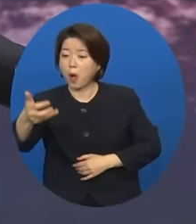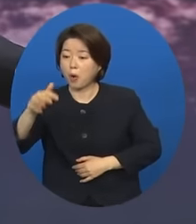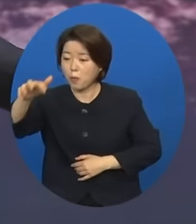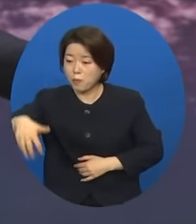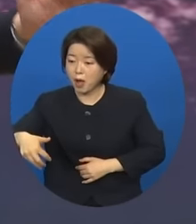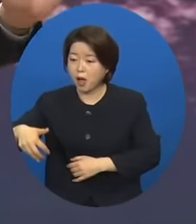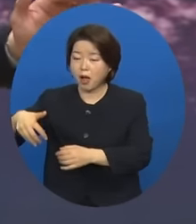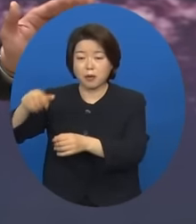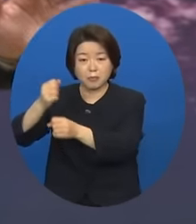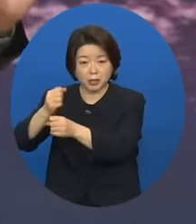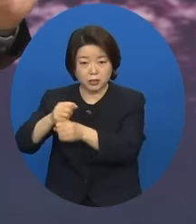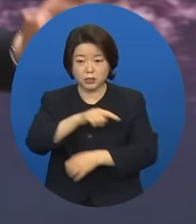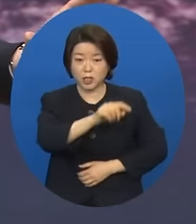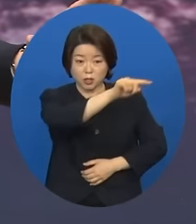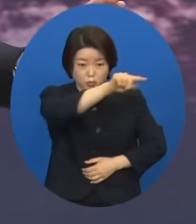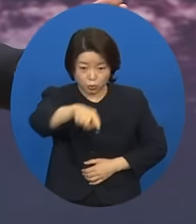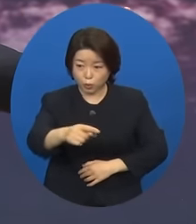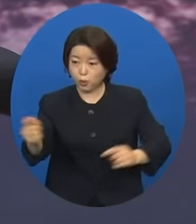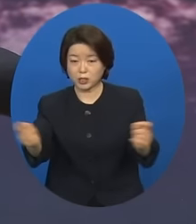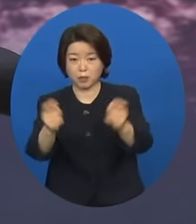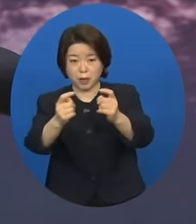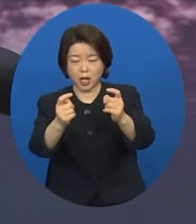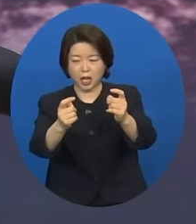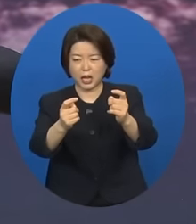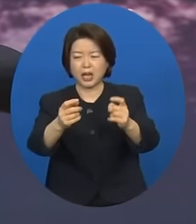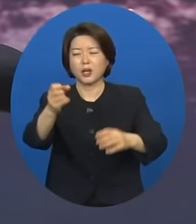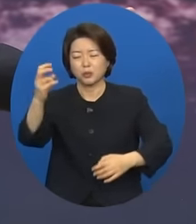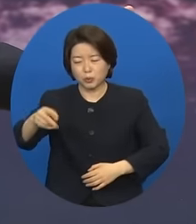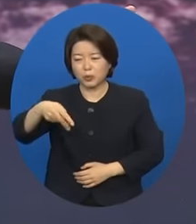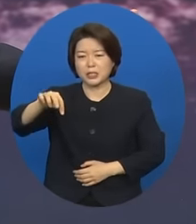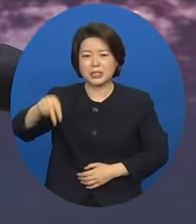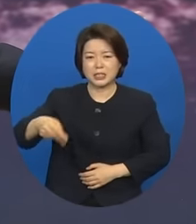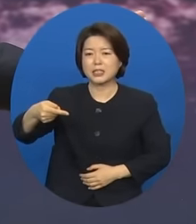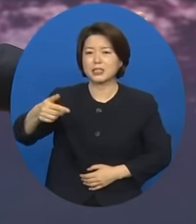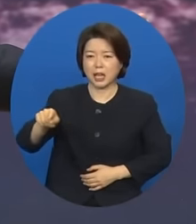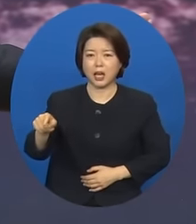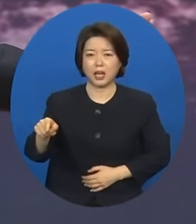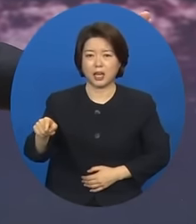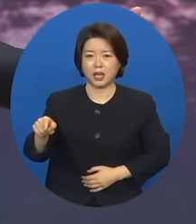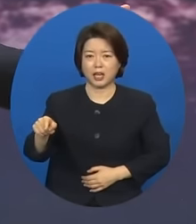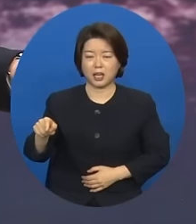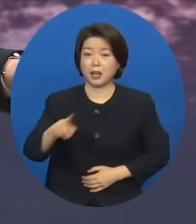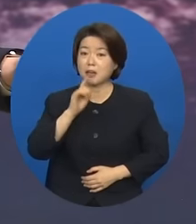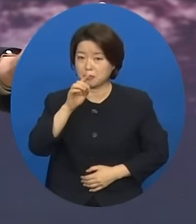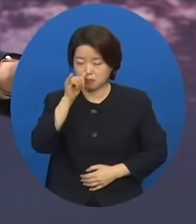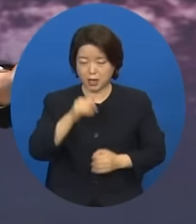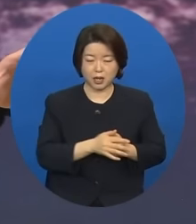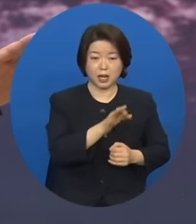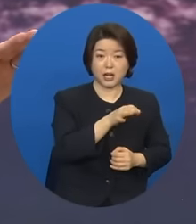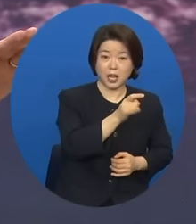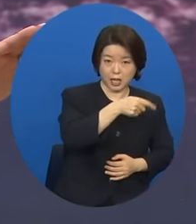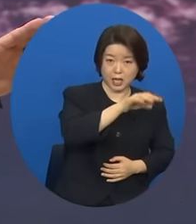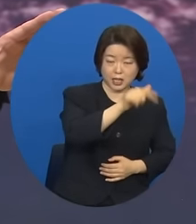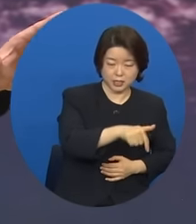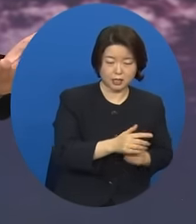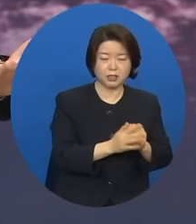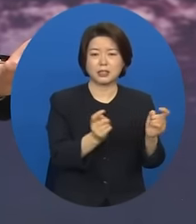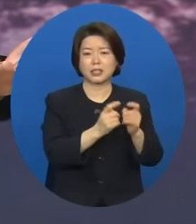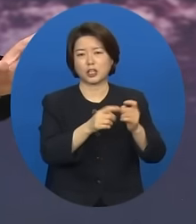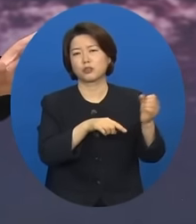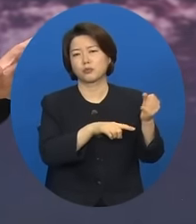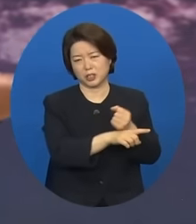또 다툼으로 그 이름을 신나라 하였다는 거예요 자 에세이라는 이름의 뜻은 다툼이라는